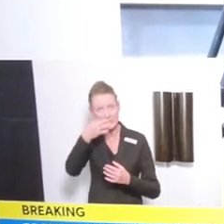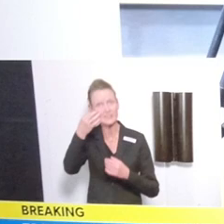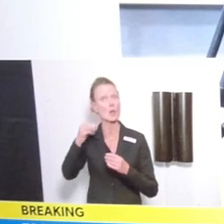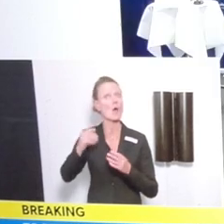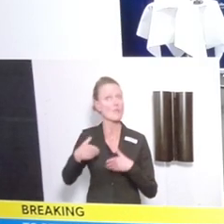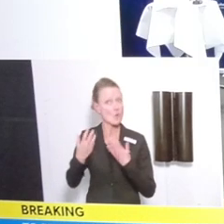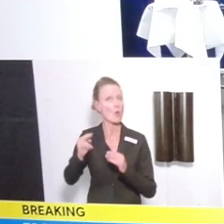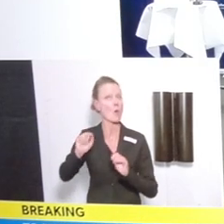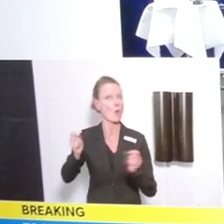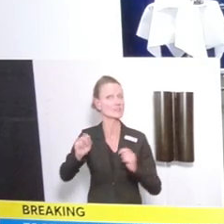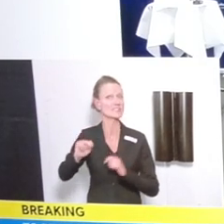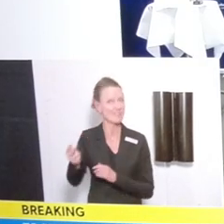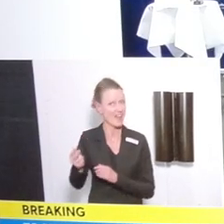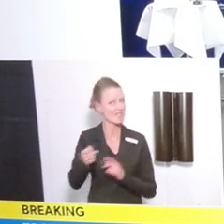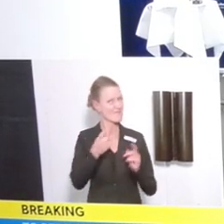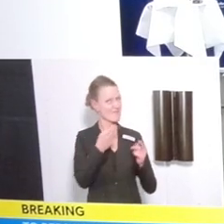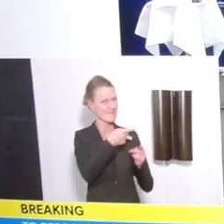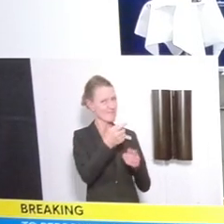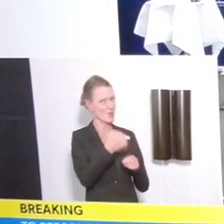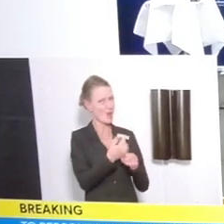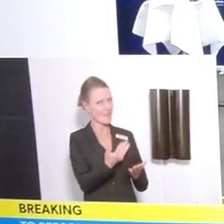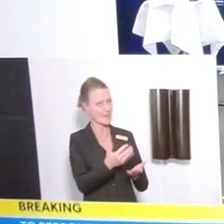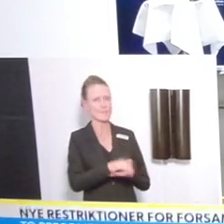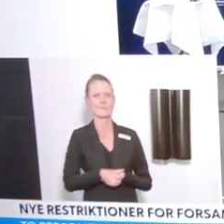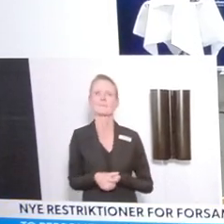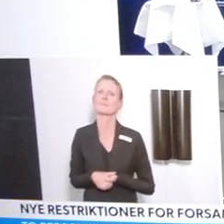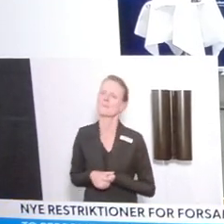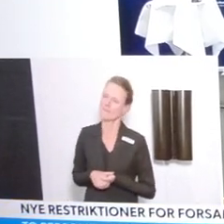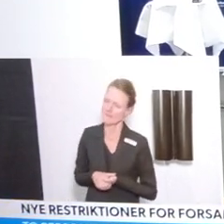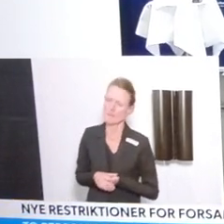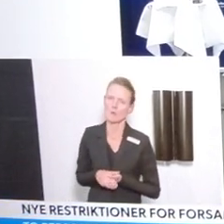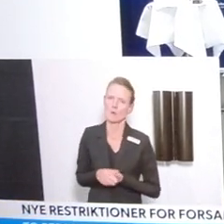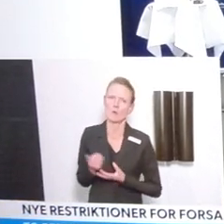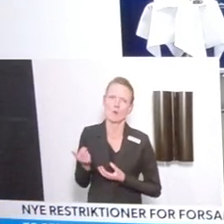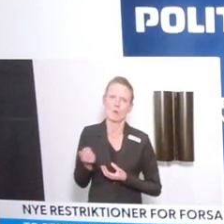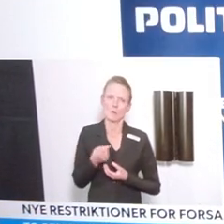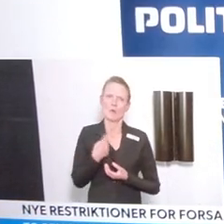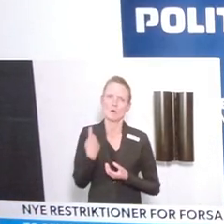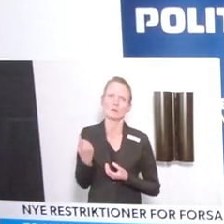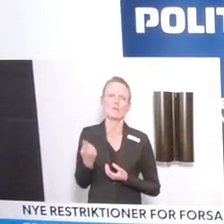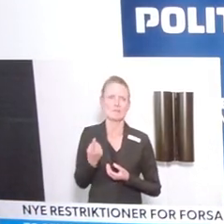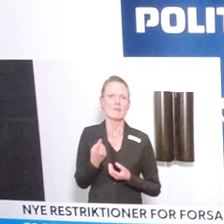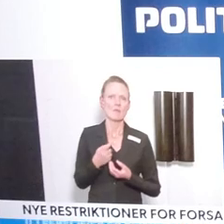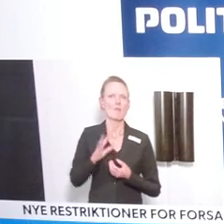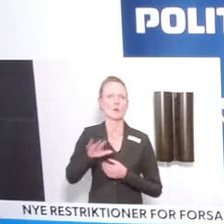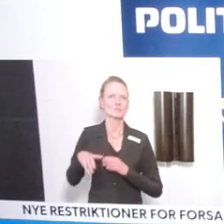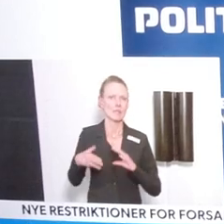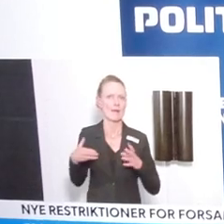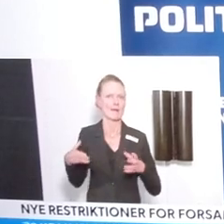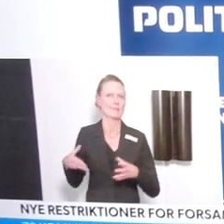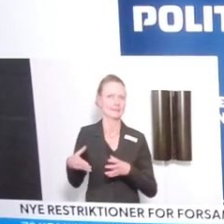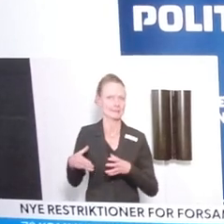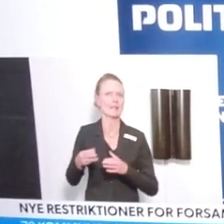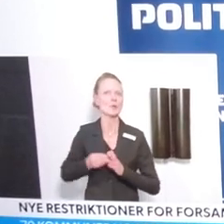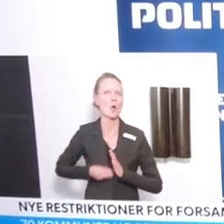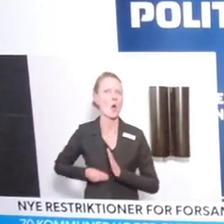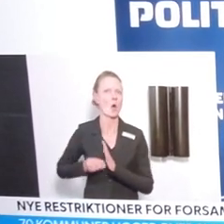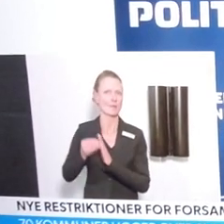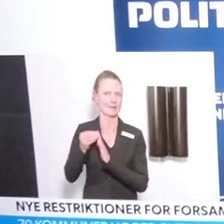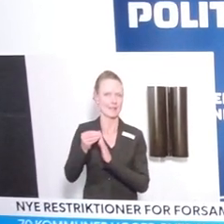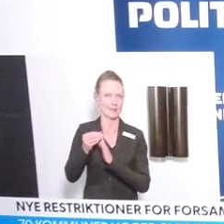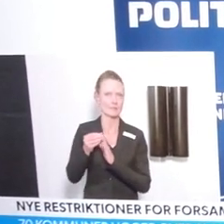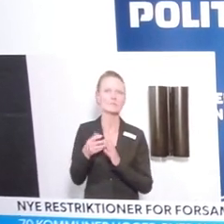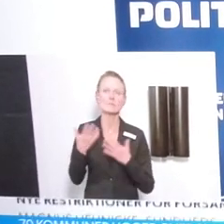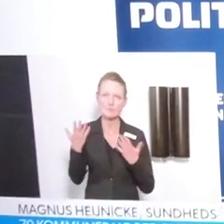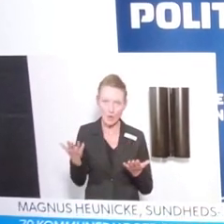Ja, altså en del af det er jo at opgradere på kapaciteten, og når man følger tallene, jeg ved, mange danskere sidder og følger